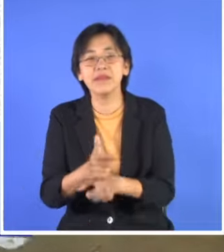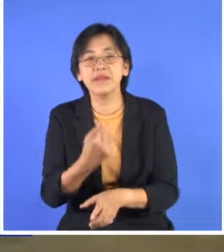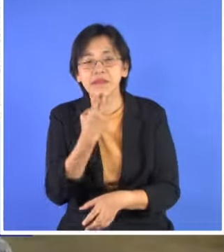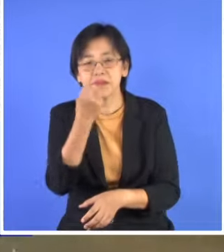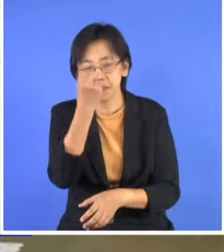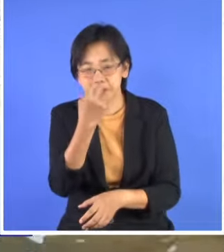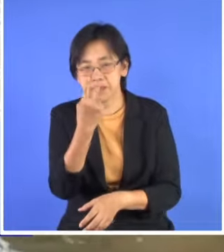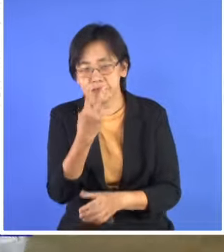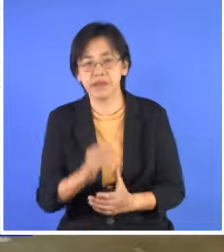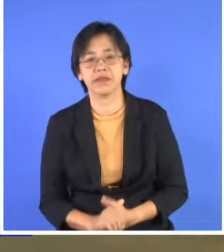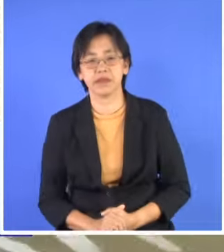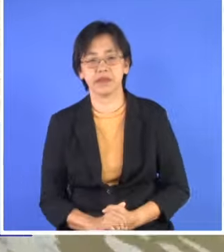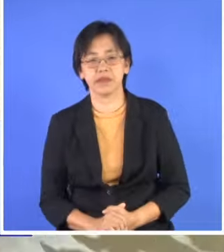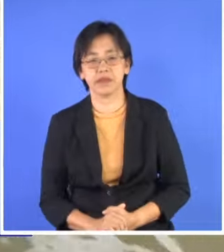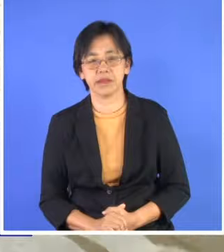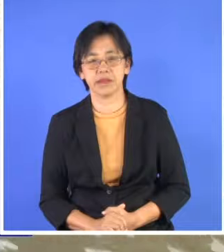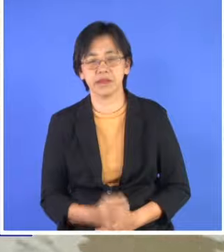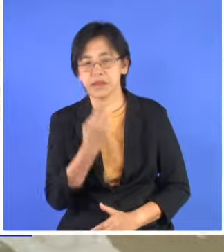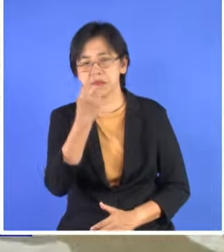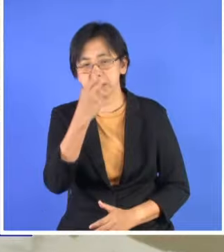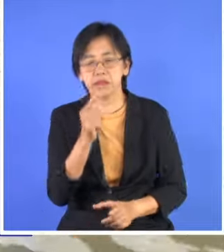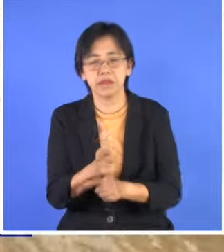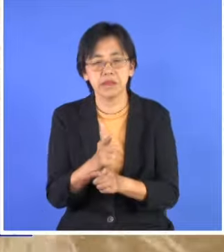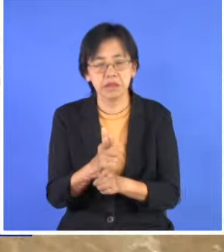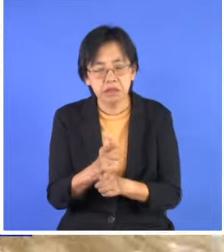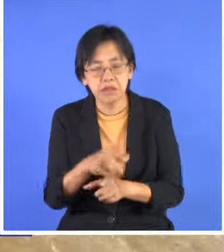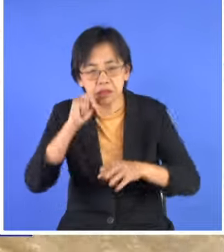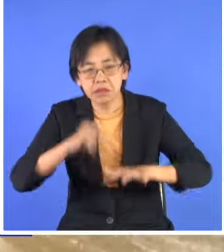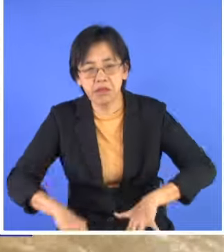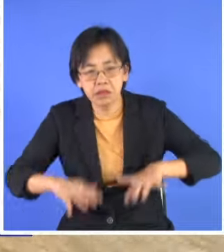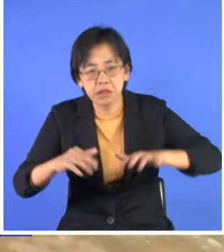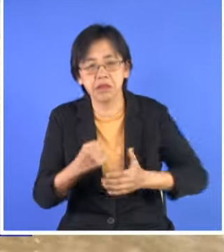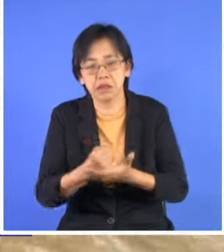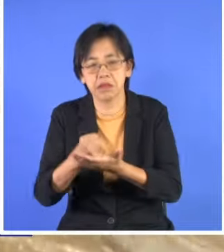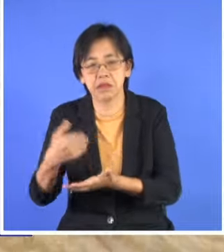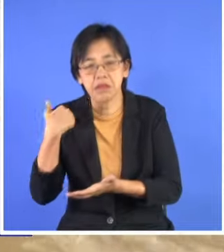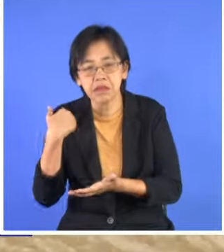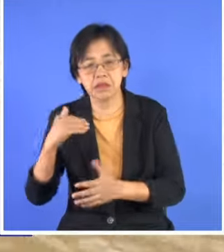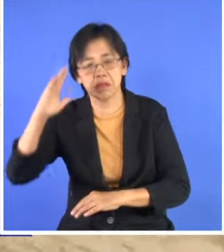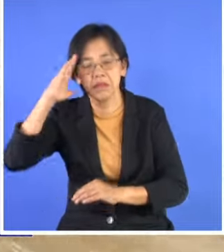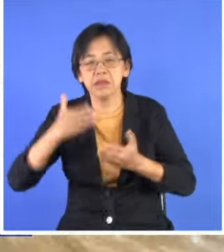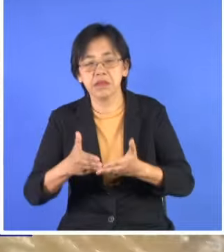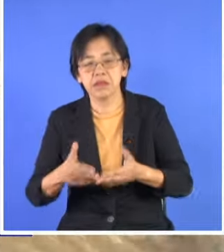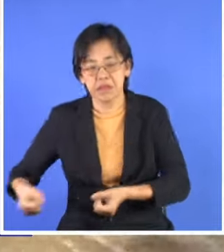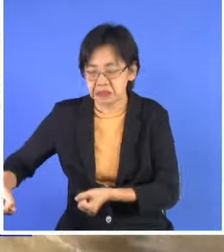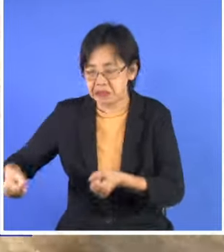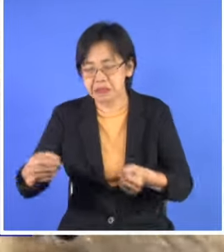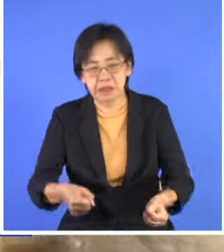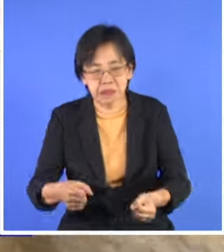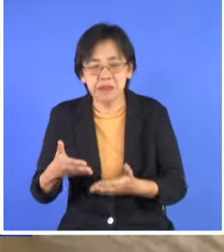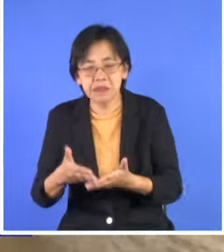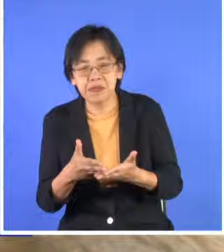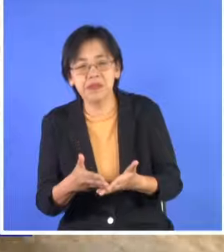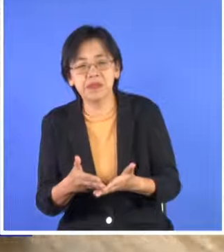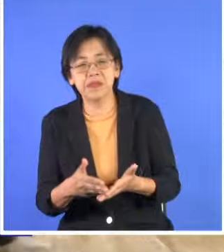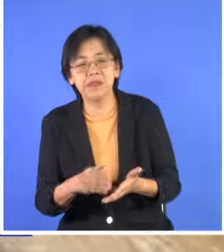นี่นะฮะทีนี้ฟาร์มแพะก็ถูกหนามท่วมทีนี้ก็ต้องมีการช่วยเหลือกันทหารเรือก็นำเรือท้องแบนด์นี่นะฮะเข้า